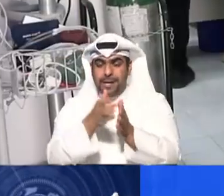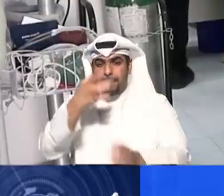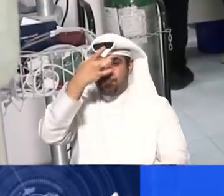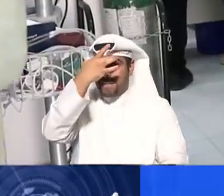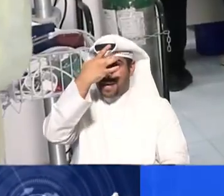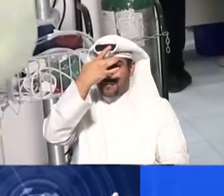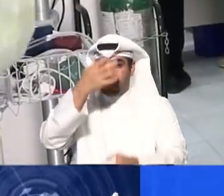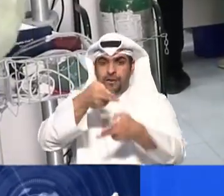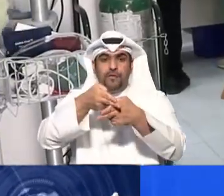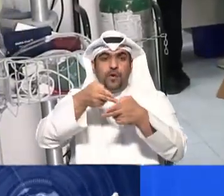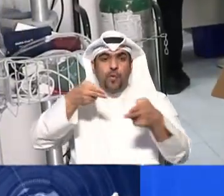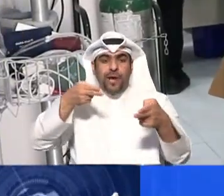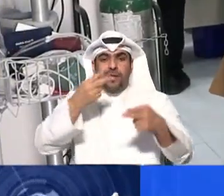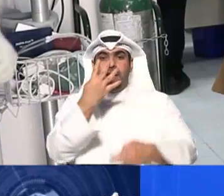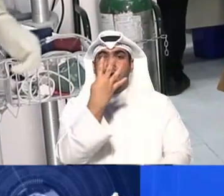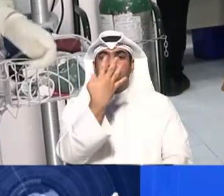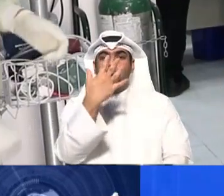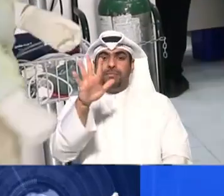إلى